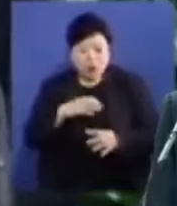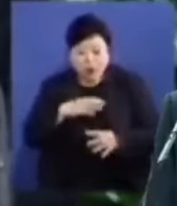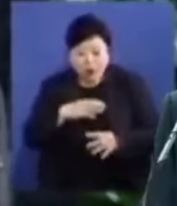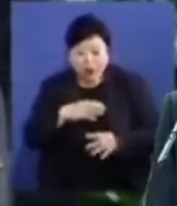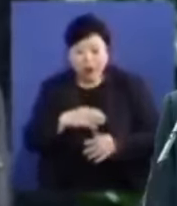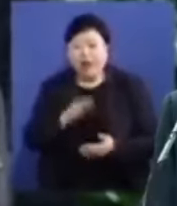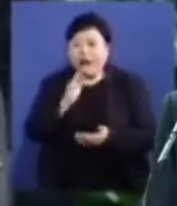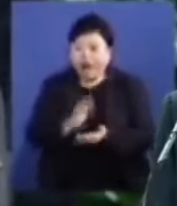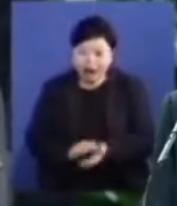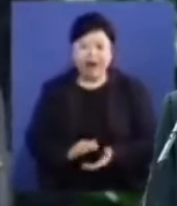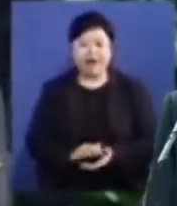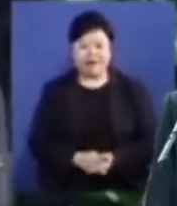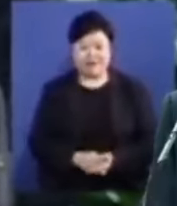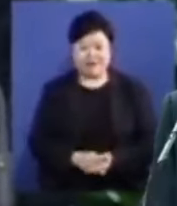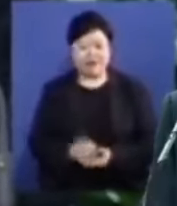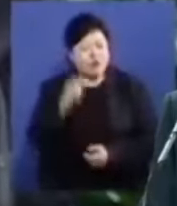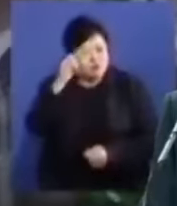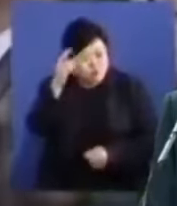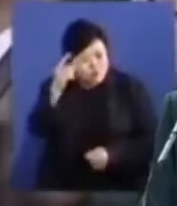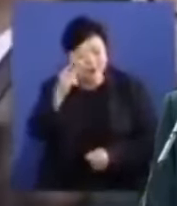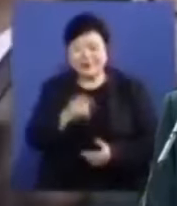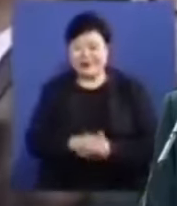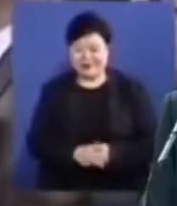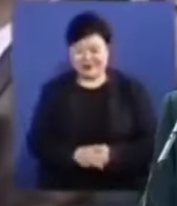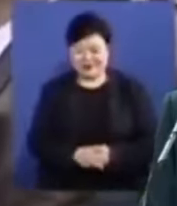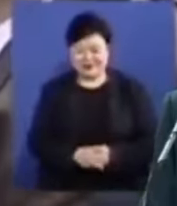이야, 훌륭하다.